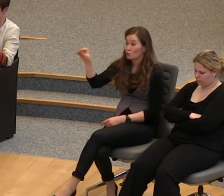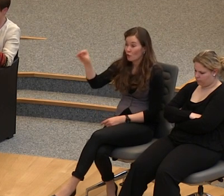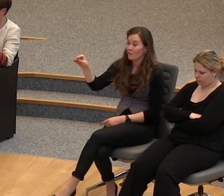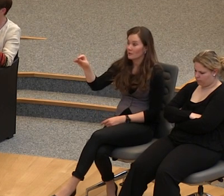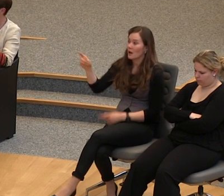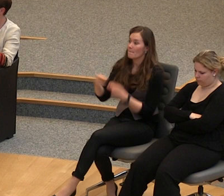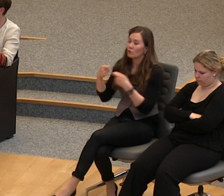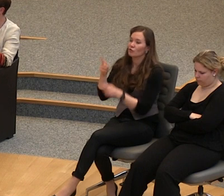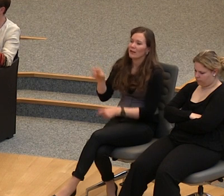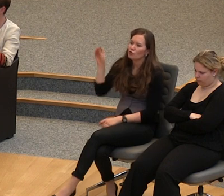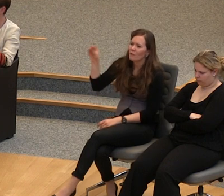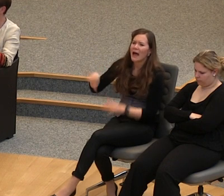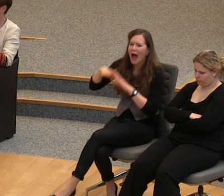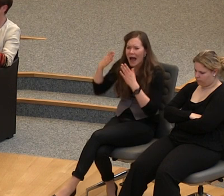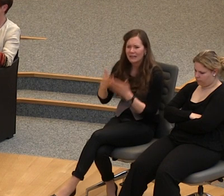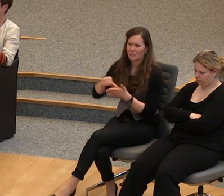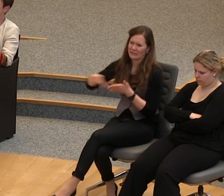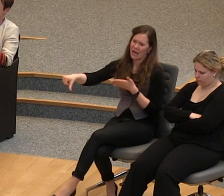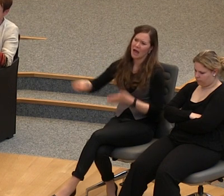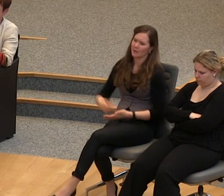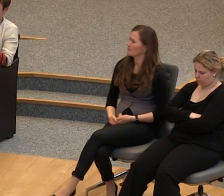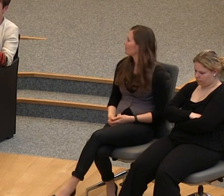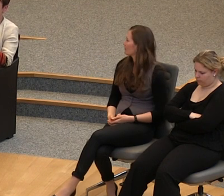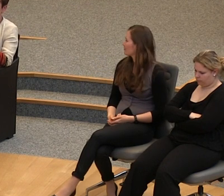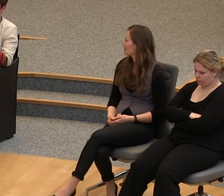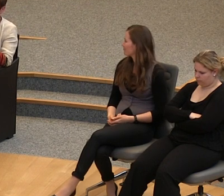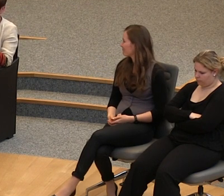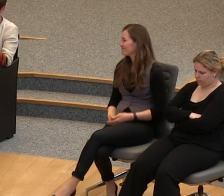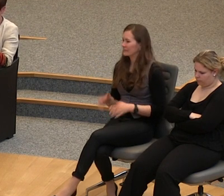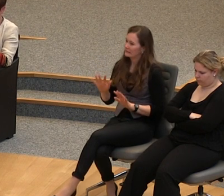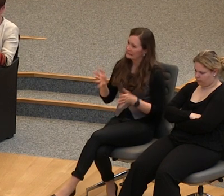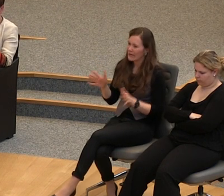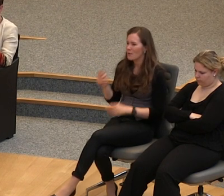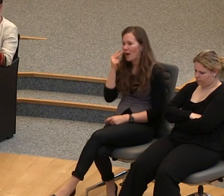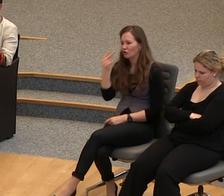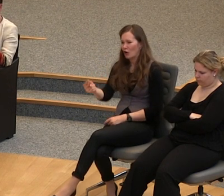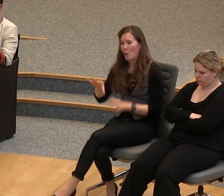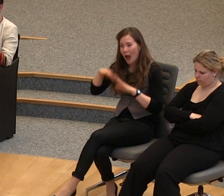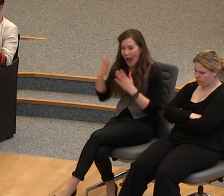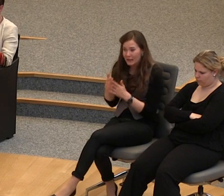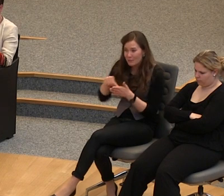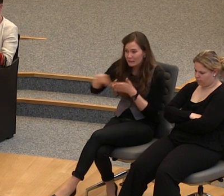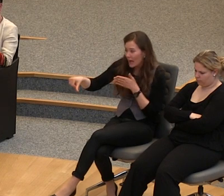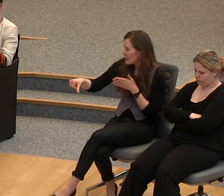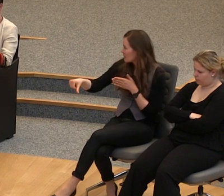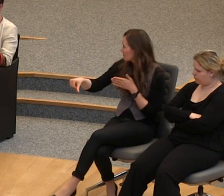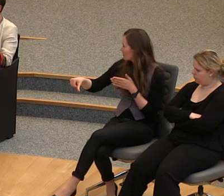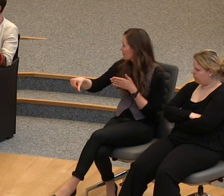der Bund soll zukünftig alles bezahlen. Naja, da wird man sehen, aber auf jeden Fall,